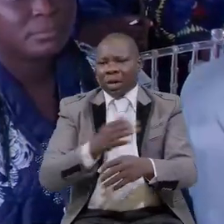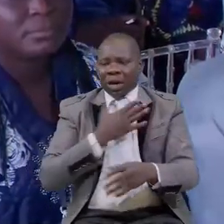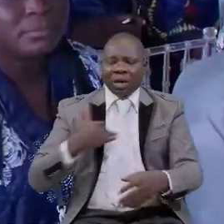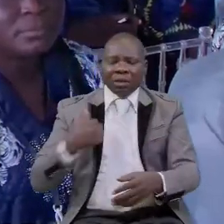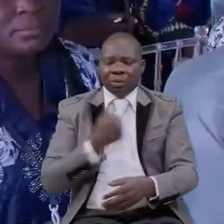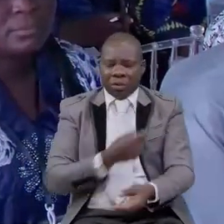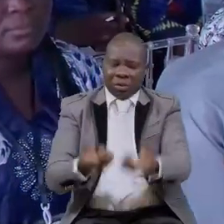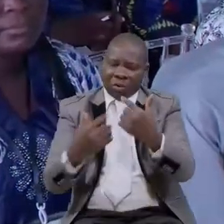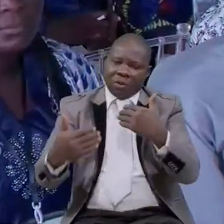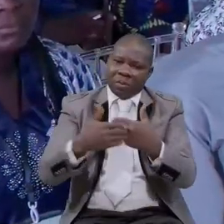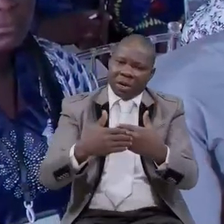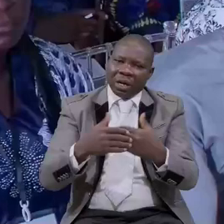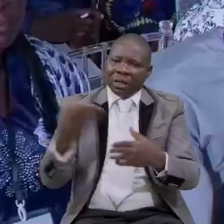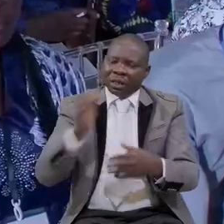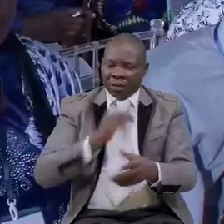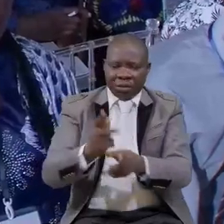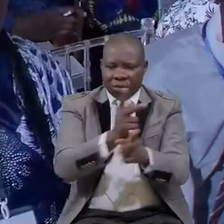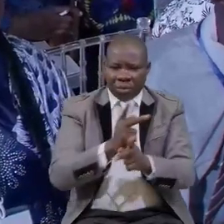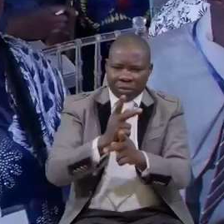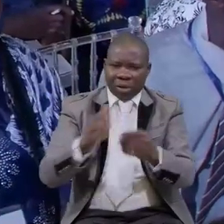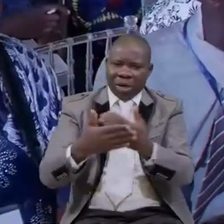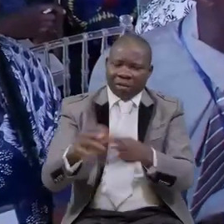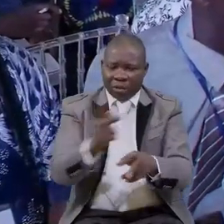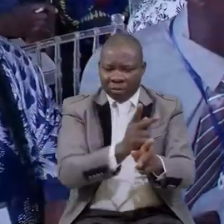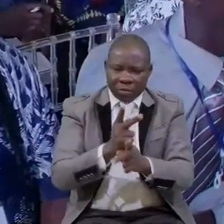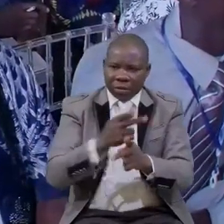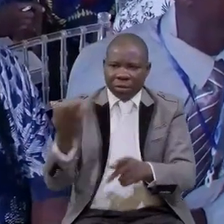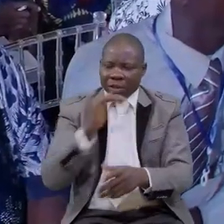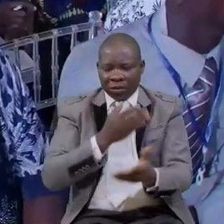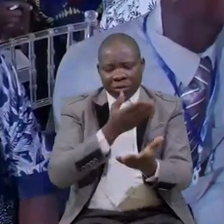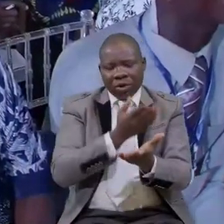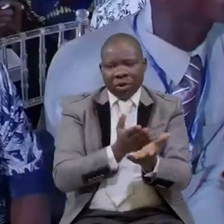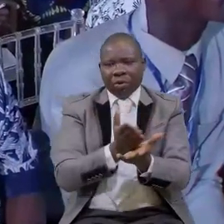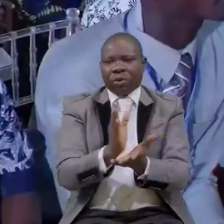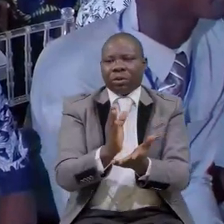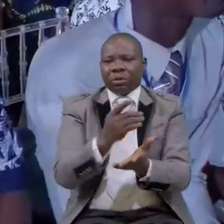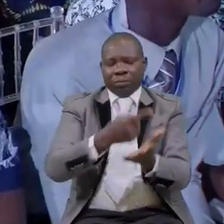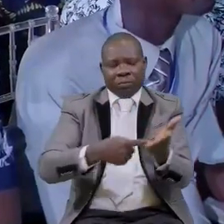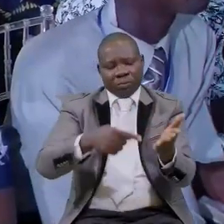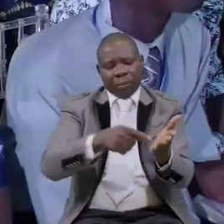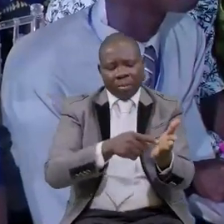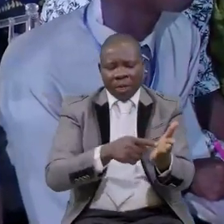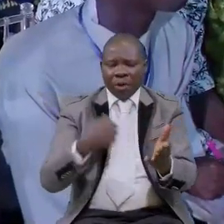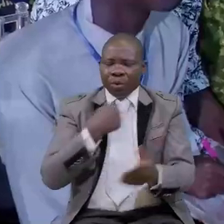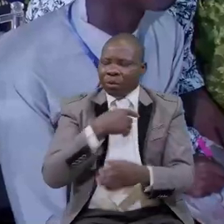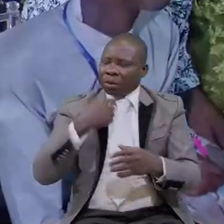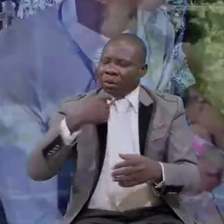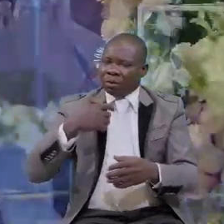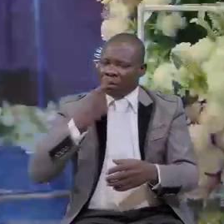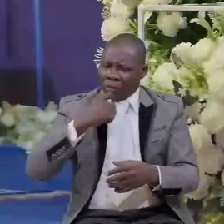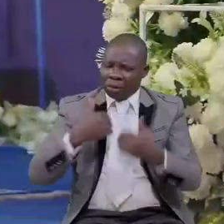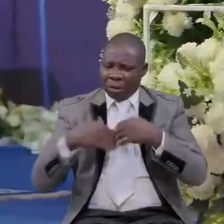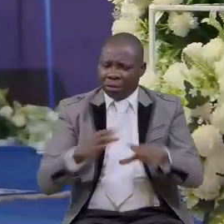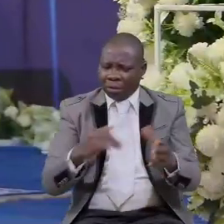la supervision. Après la supervision, il y a la correction. On aurait dû faire ceci, tu devrais faire ceci comme